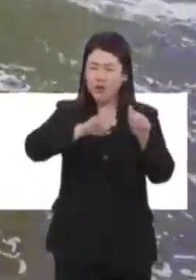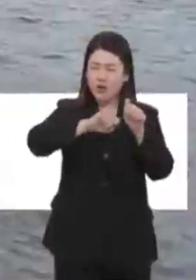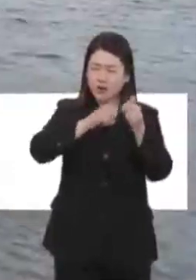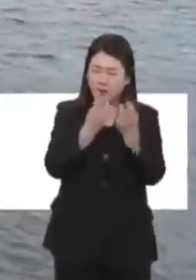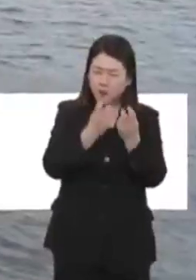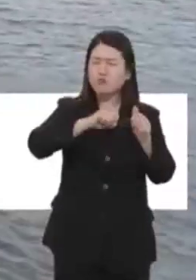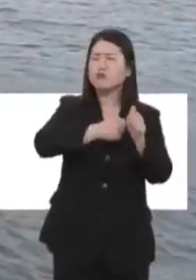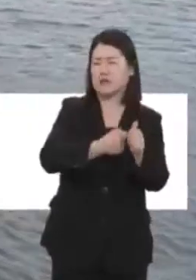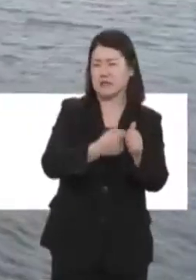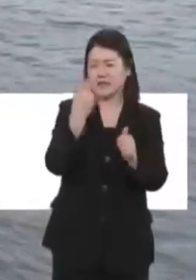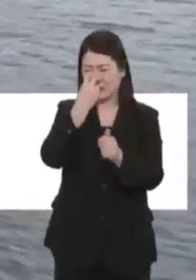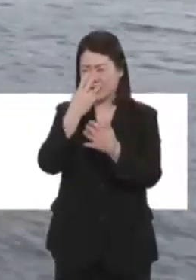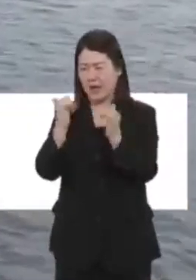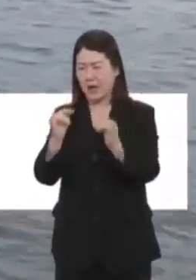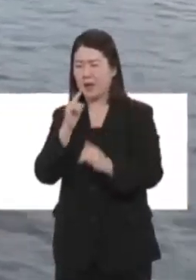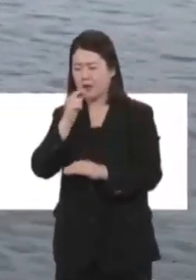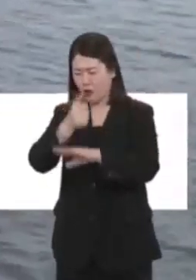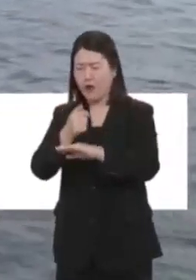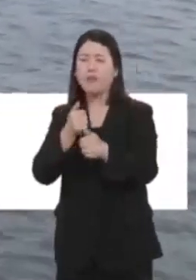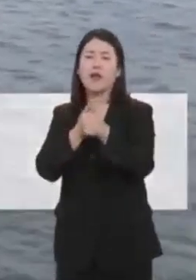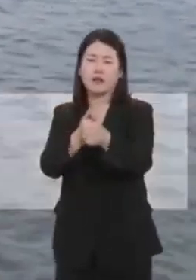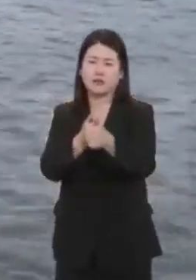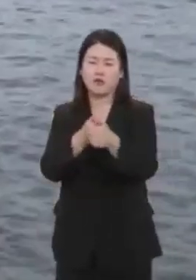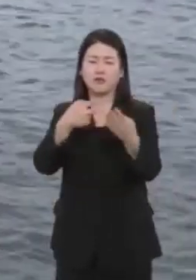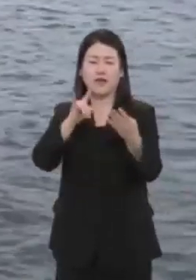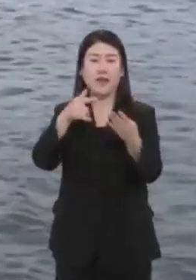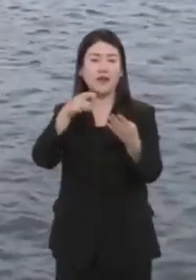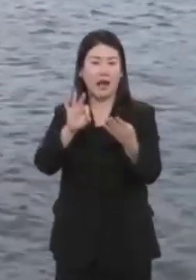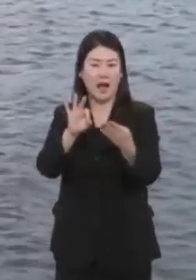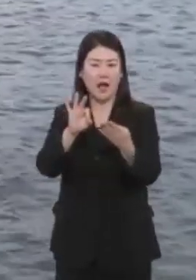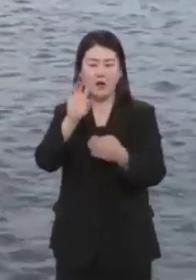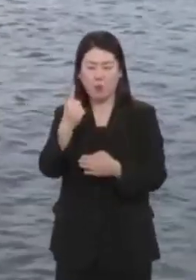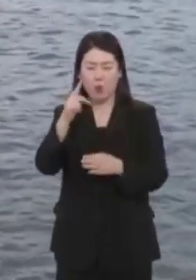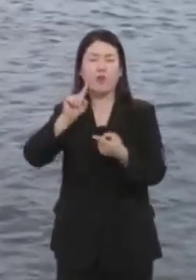내려졌다는 감사원의 감사 결과에 따라 4대강